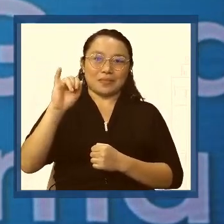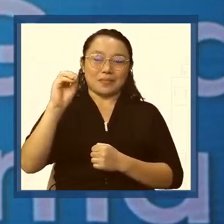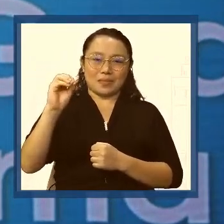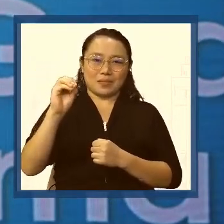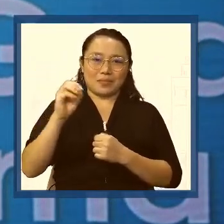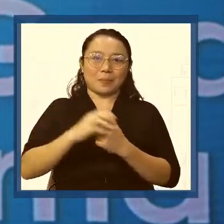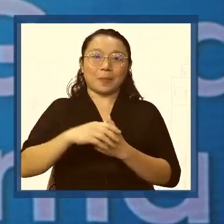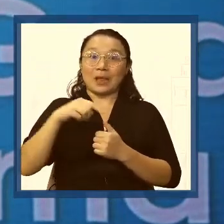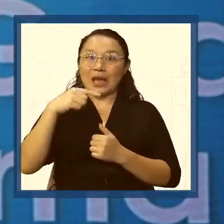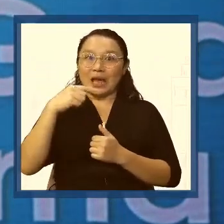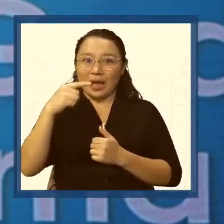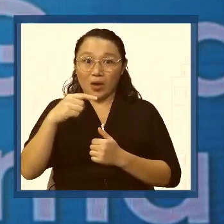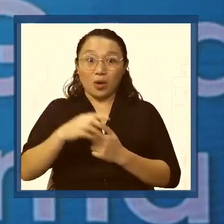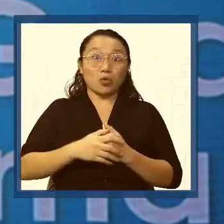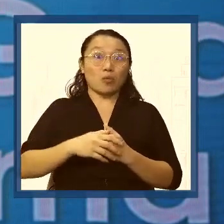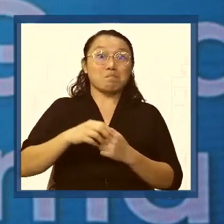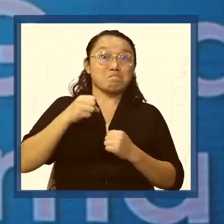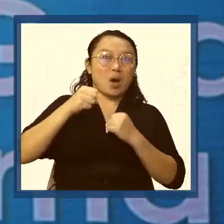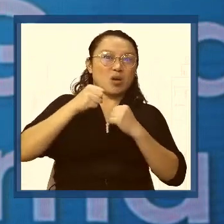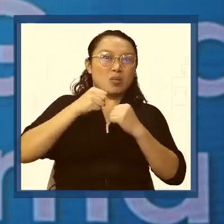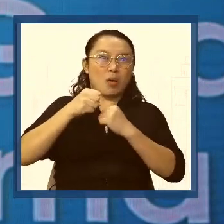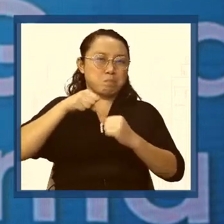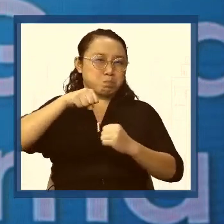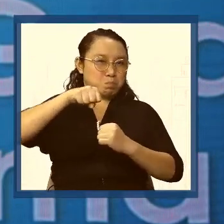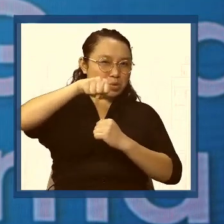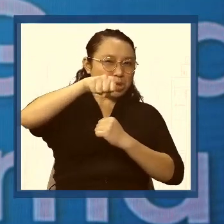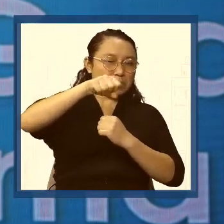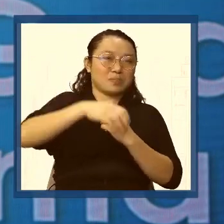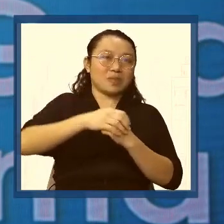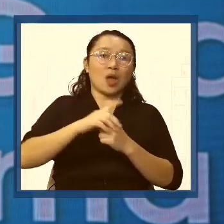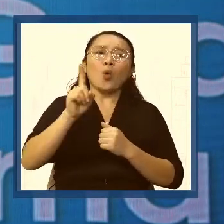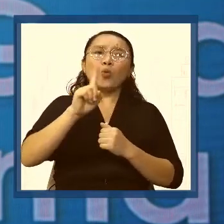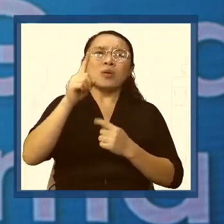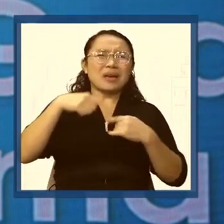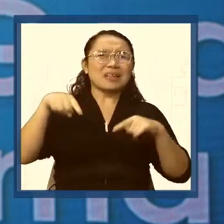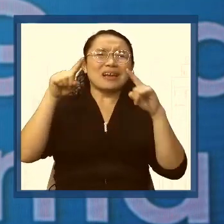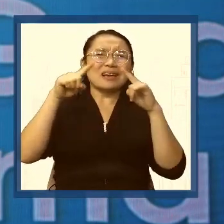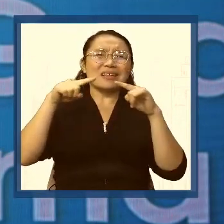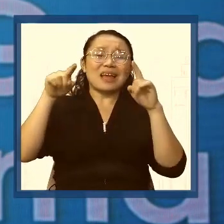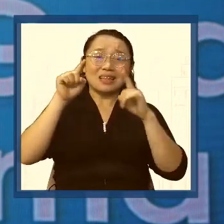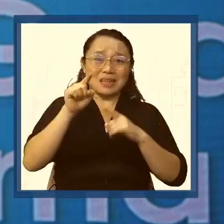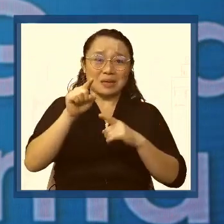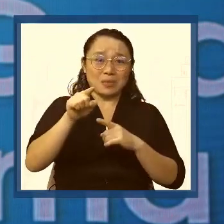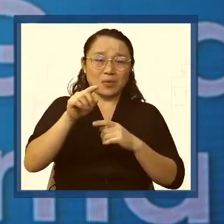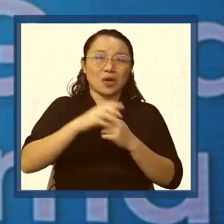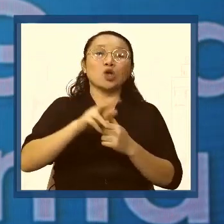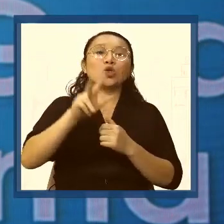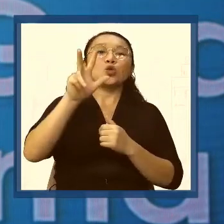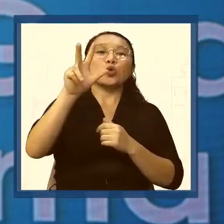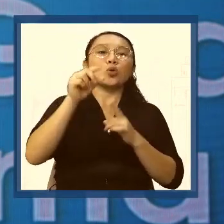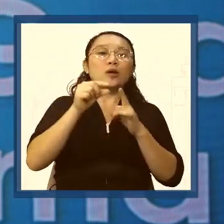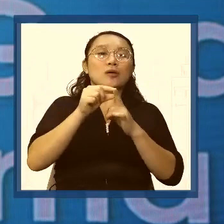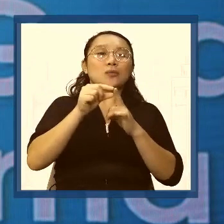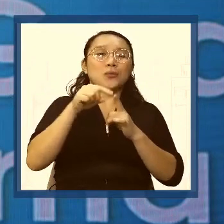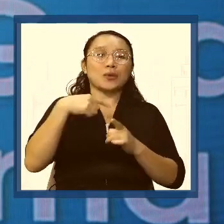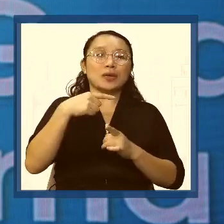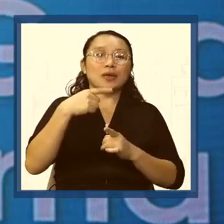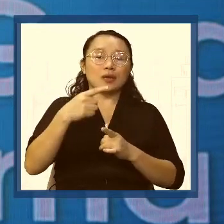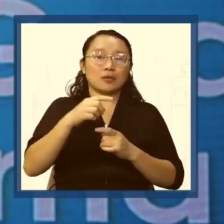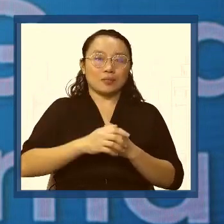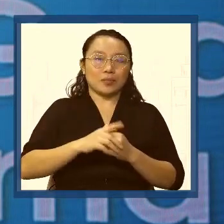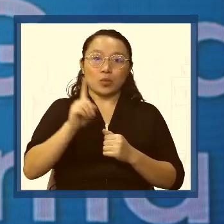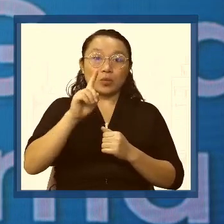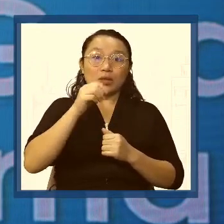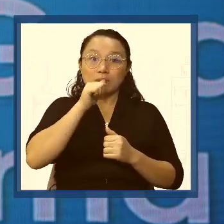Manny, unsa'y sekreto nimo sa kalampusan sa mong kinabuhi. Abi no tulo lang kapulong iyang gingon. Ang iyang